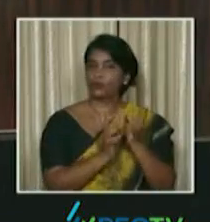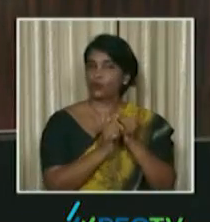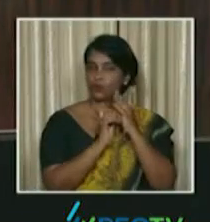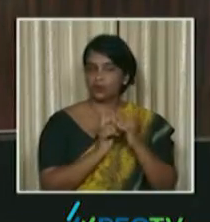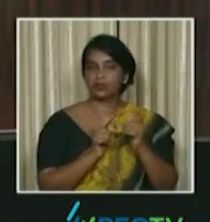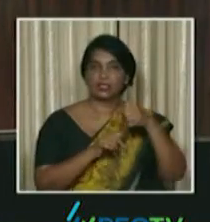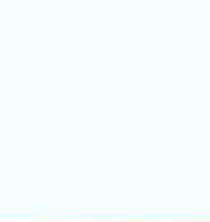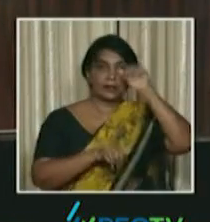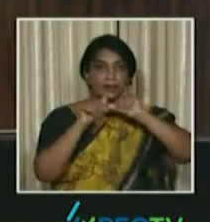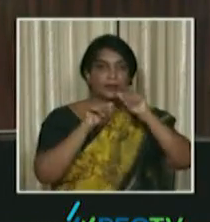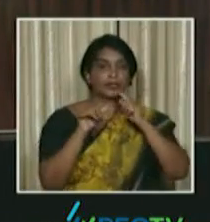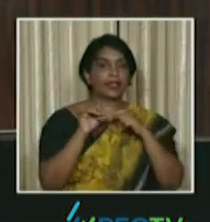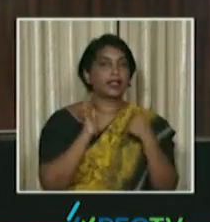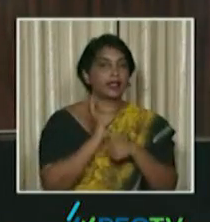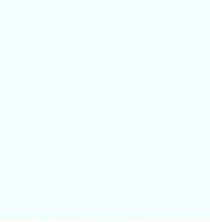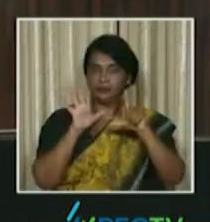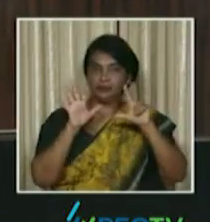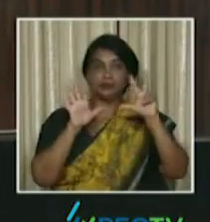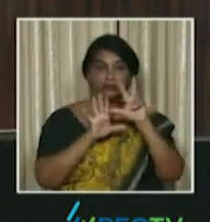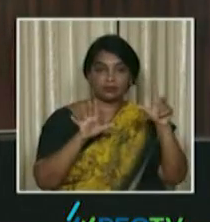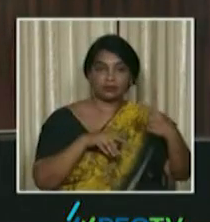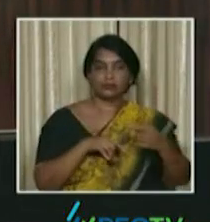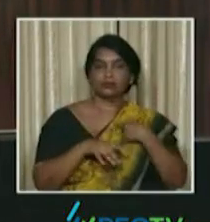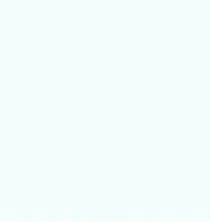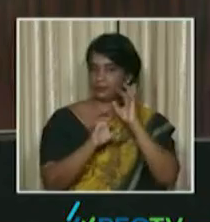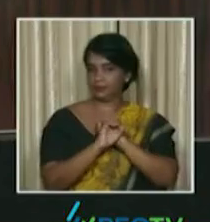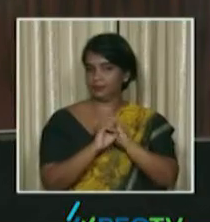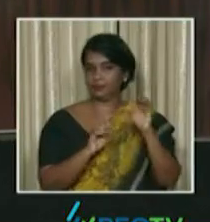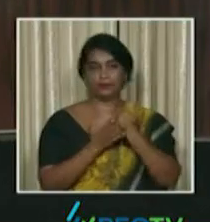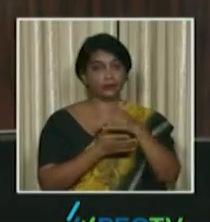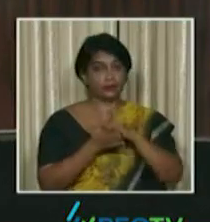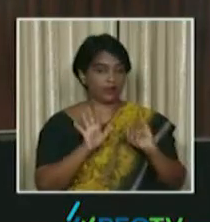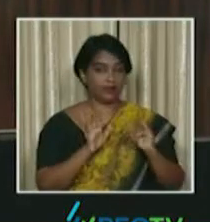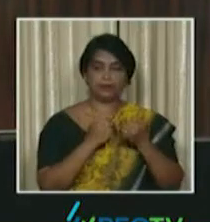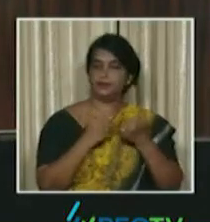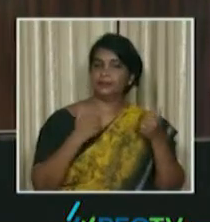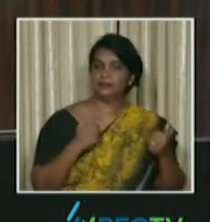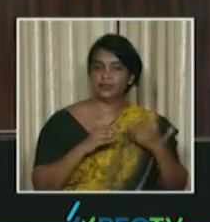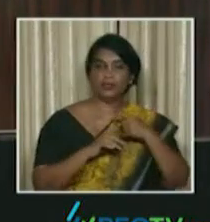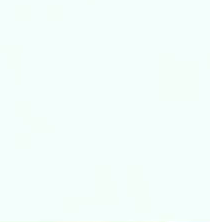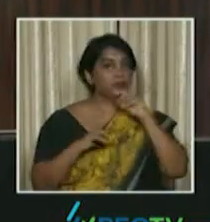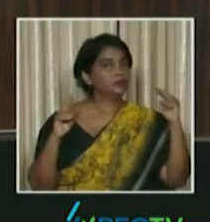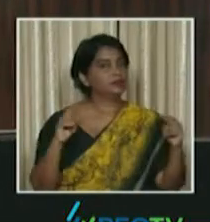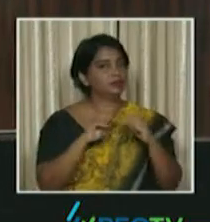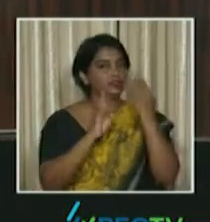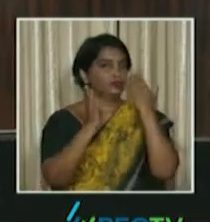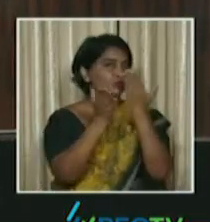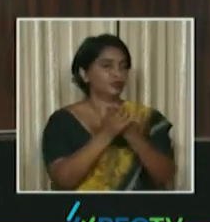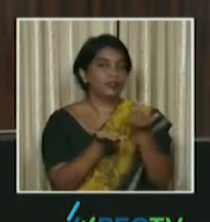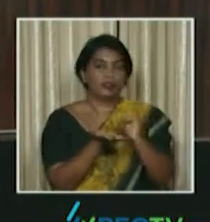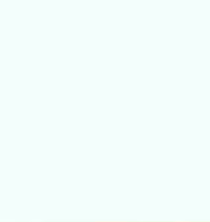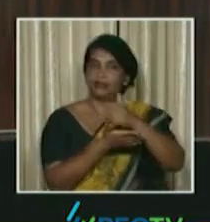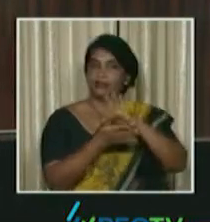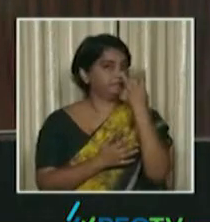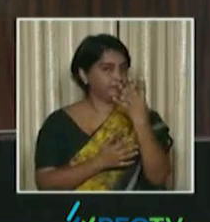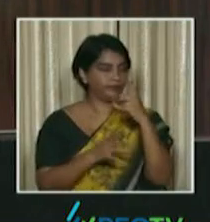ආයුර්වේද සංශෝධන නැමැති පනත් කෙටුම්පත සම්බන්ධයෙන් මා විසින් නිවේදනය කරන ලද පෙත්සම් 6ට අමතරව ශ්‍රේෂ්ඨාධිකරණය වෙත ඉදිරිපත් කරන ලද තවත් පෙත්සම්